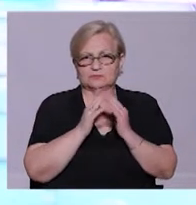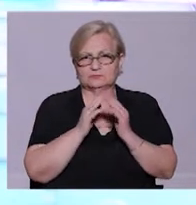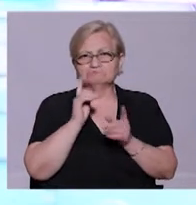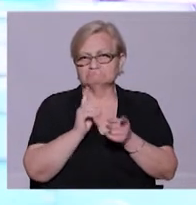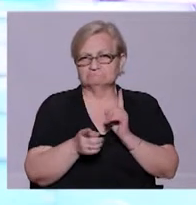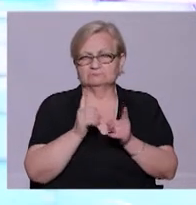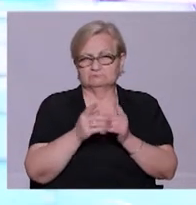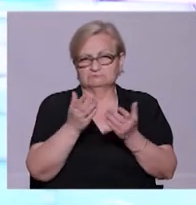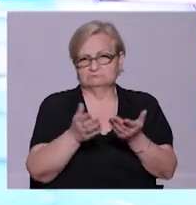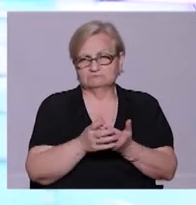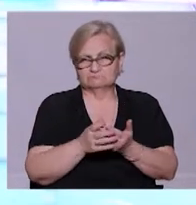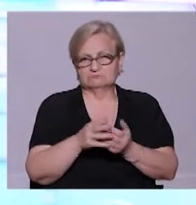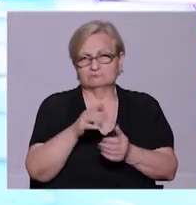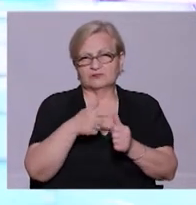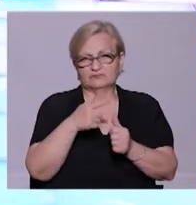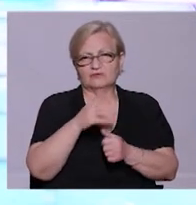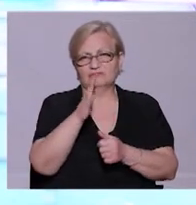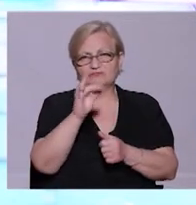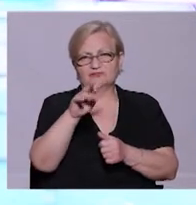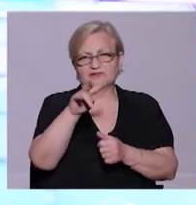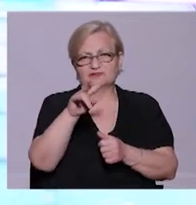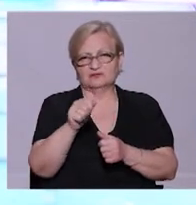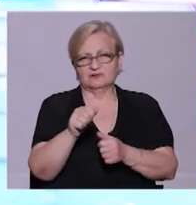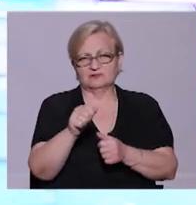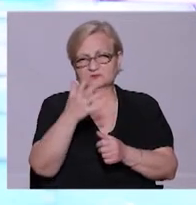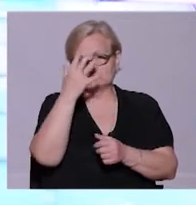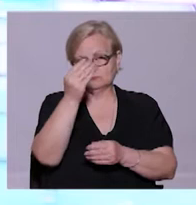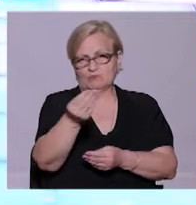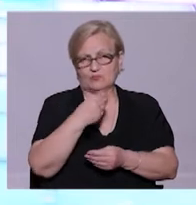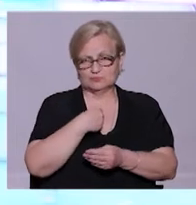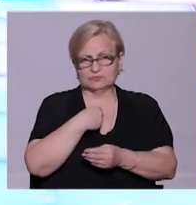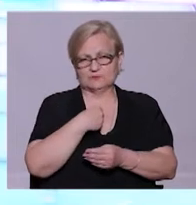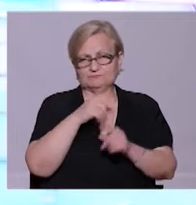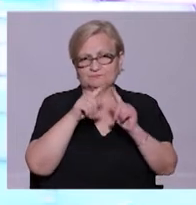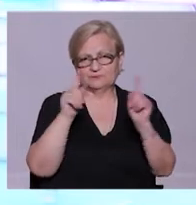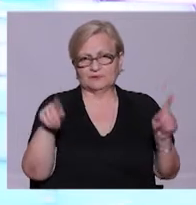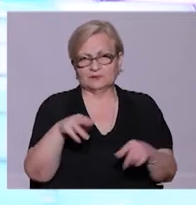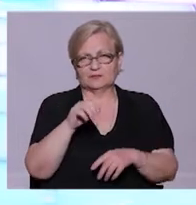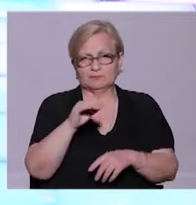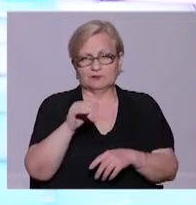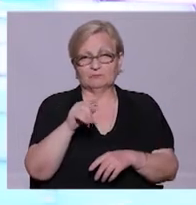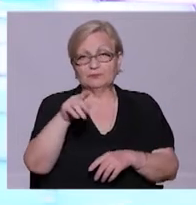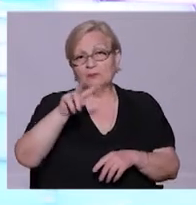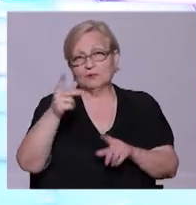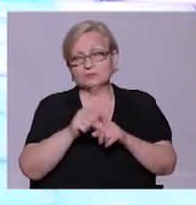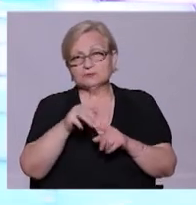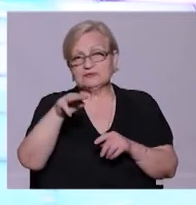ნამდვილად ვილას ფოტო დაგვიდო ჭკვიანმა დაფამ. კიდე აქ წერია